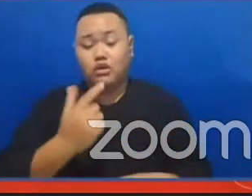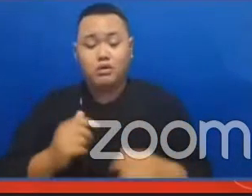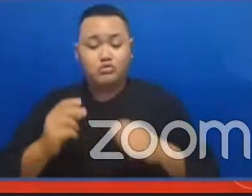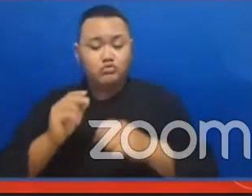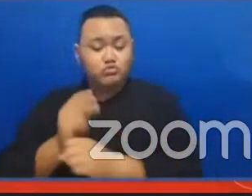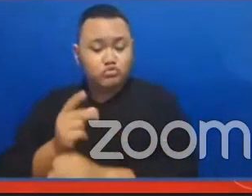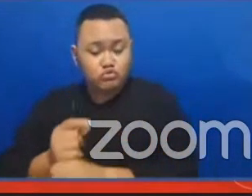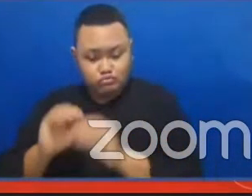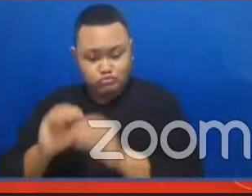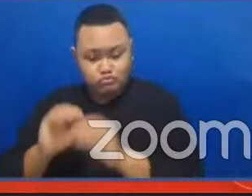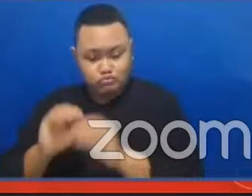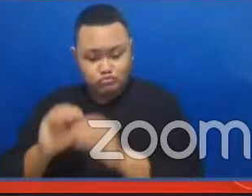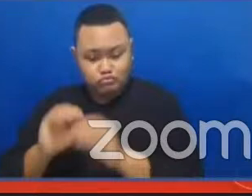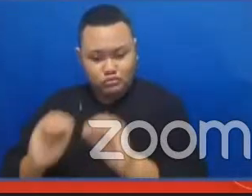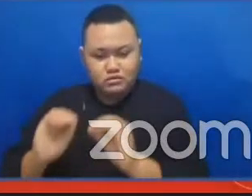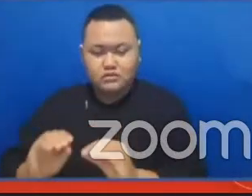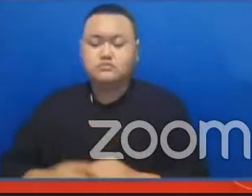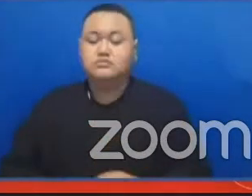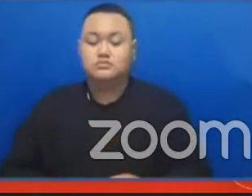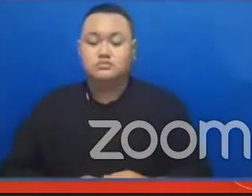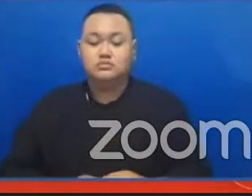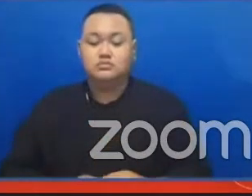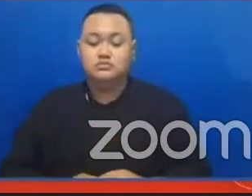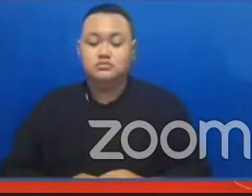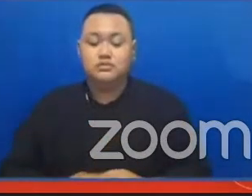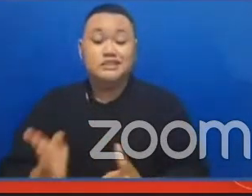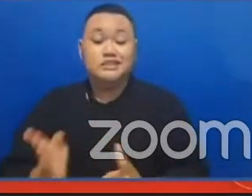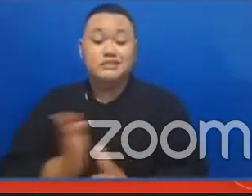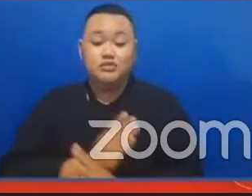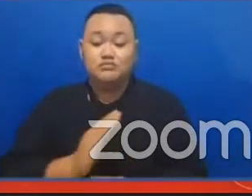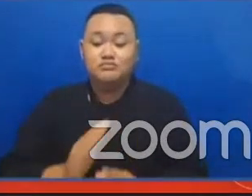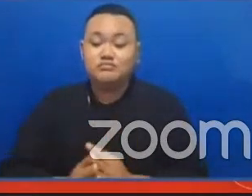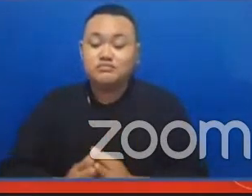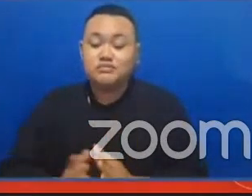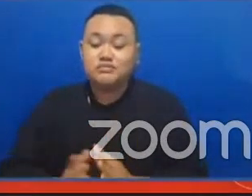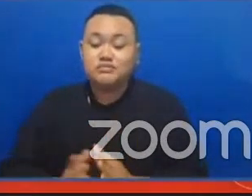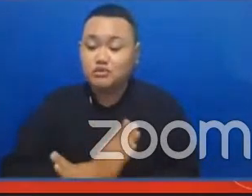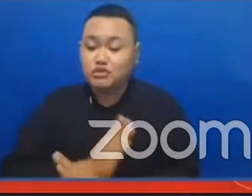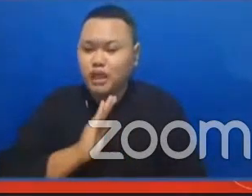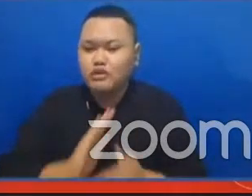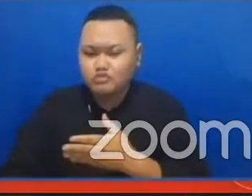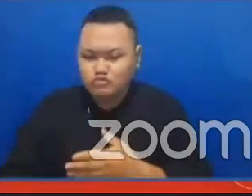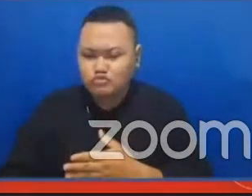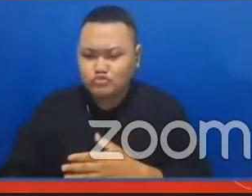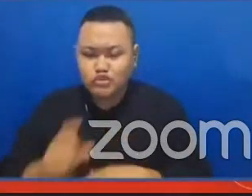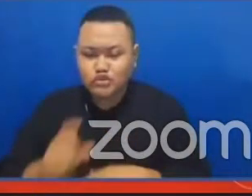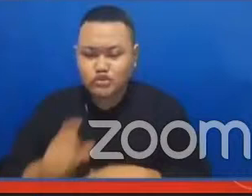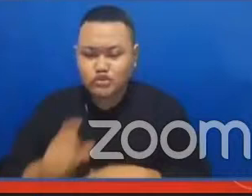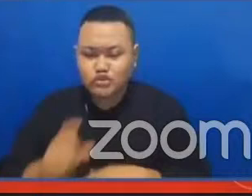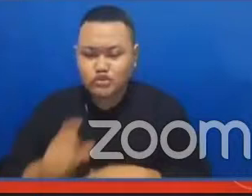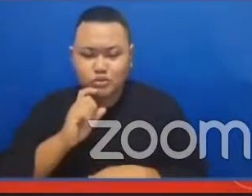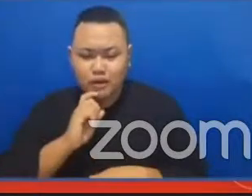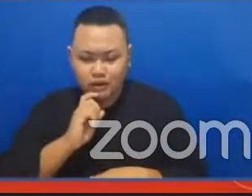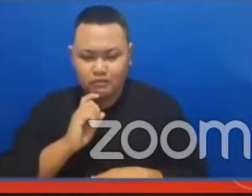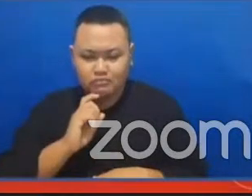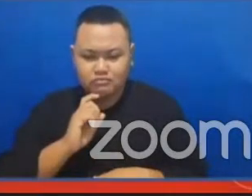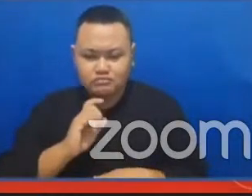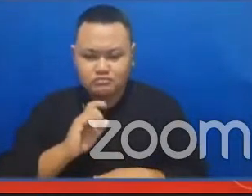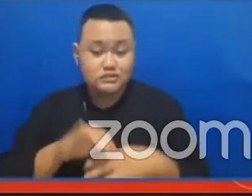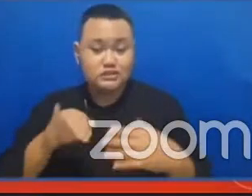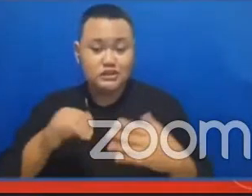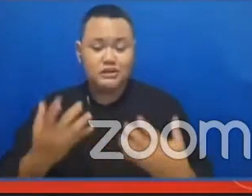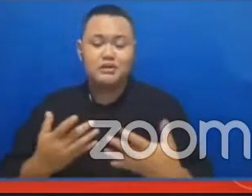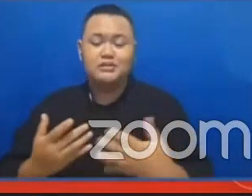eksperimen fisik ya. Jadi sebelum dicoba ke lab aslinya Bapak Ibu, ya ini mohon maaf jangan sampai ini nanti barang-barang